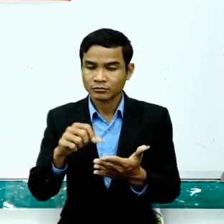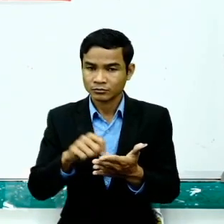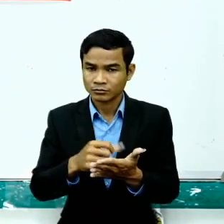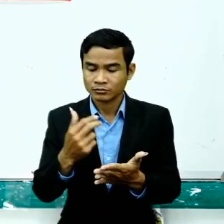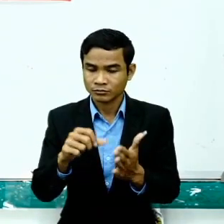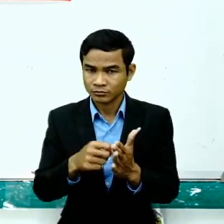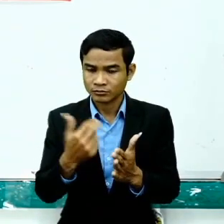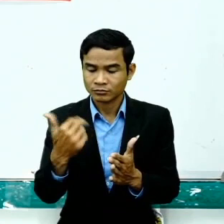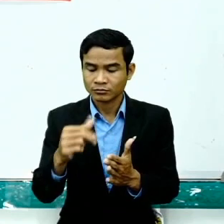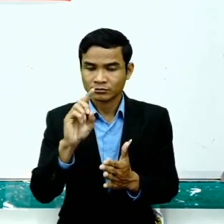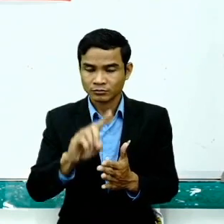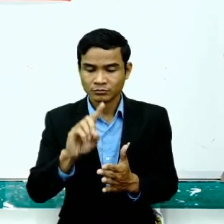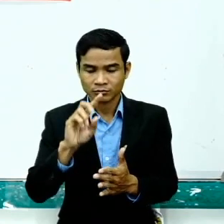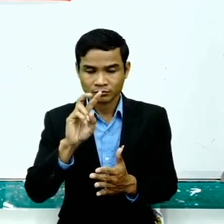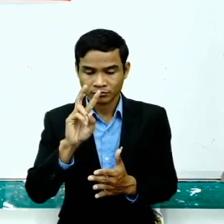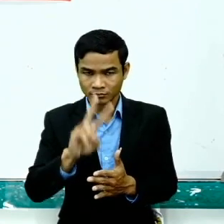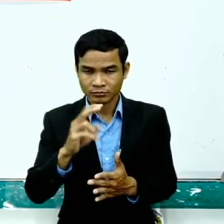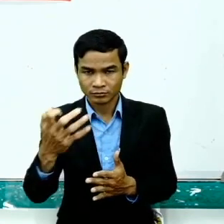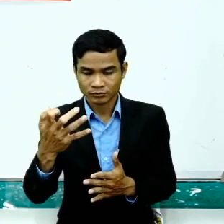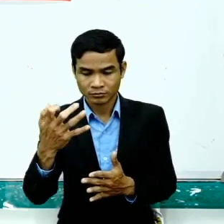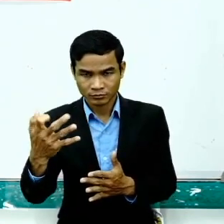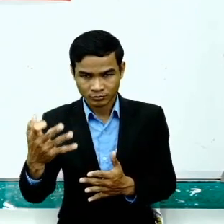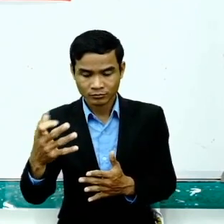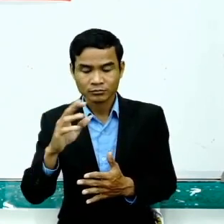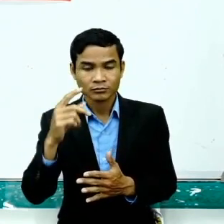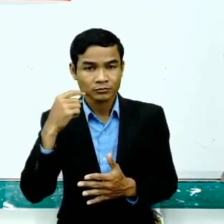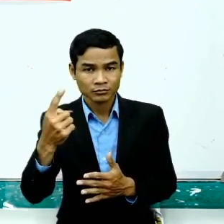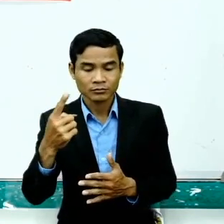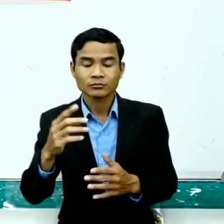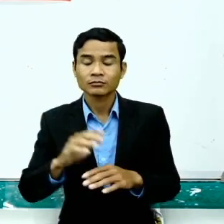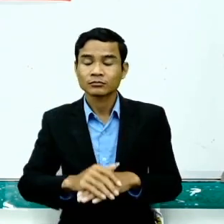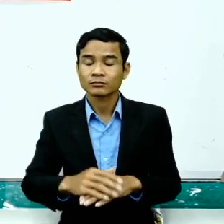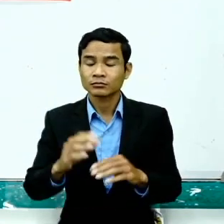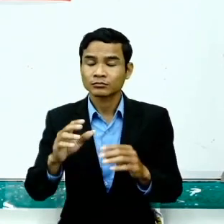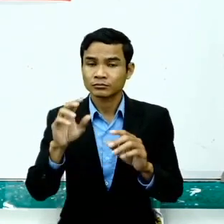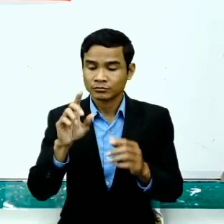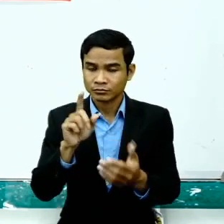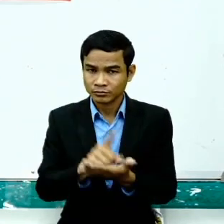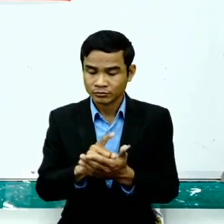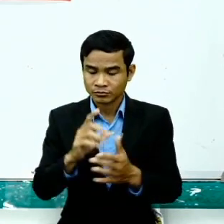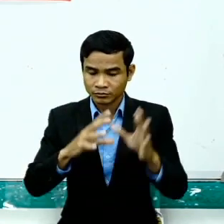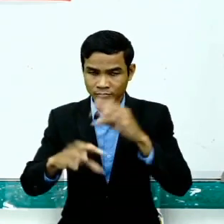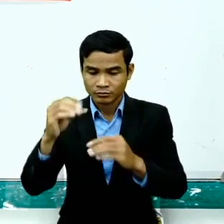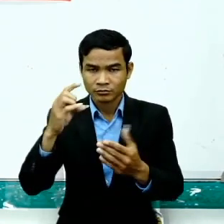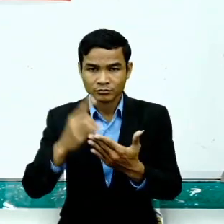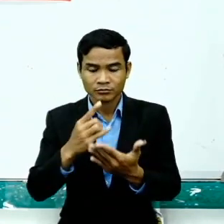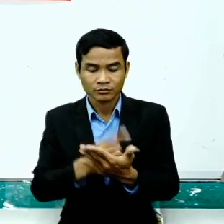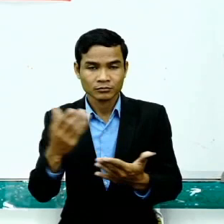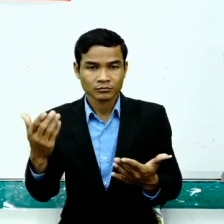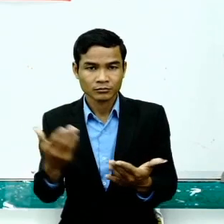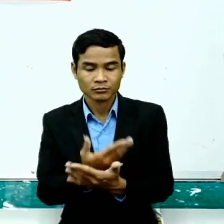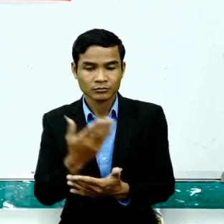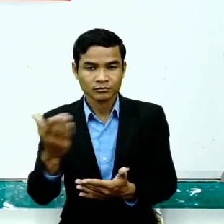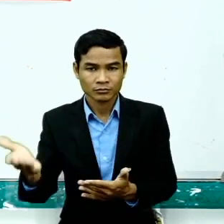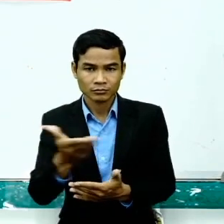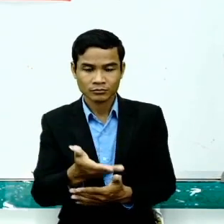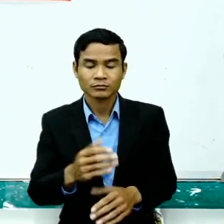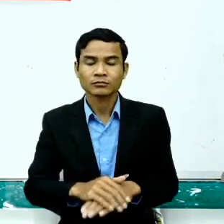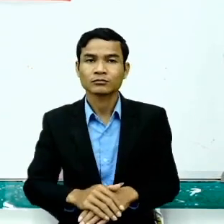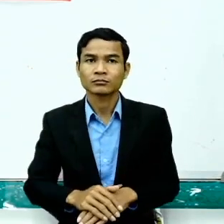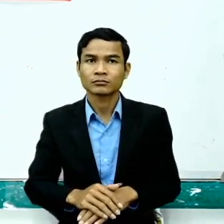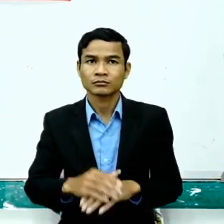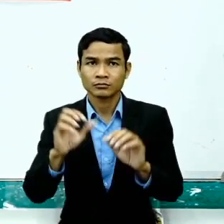tí mà phải bầm bầy chà hai ngày sai cứ như thế ngay đầy dương trời riêng mê riêng thầm mây bẩn to chà đủ chết con từng ọc